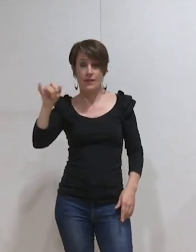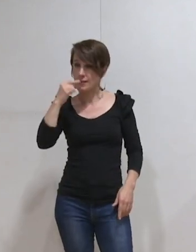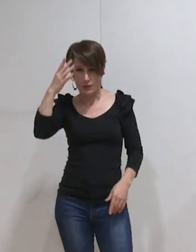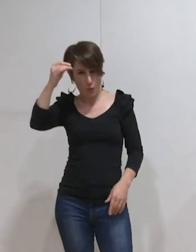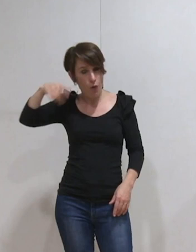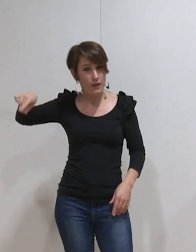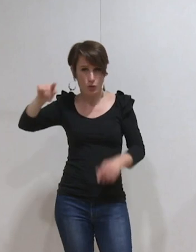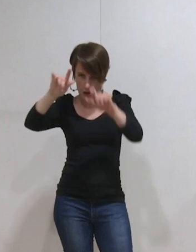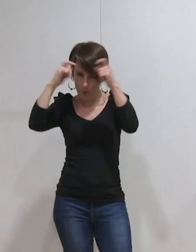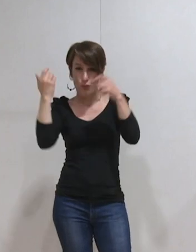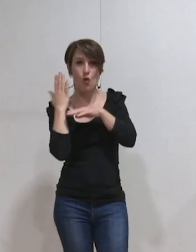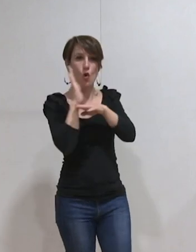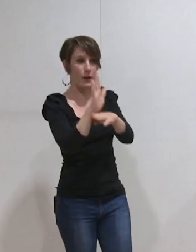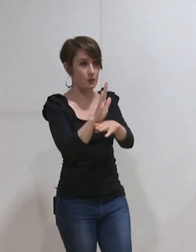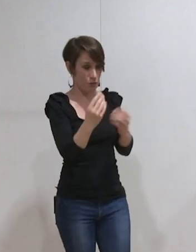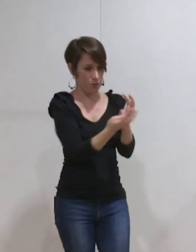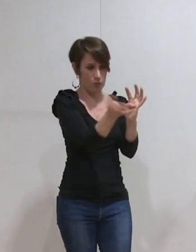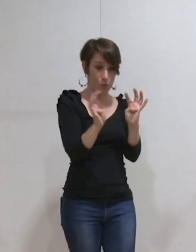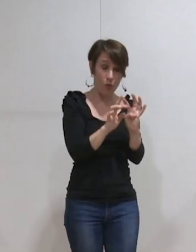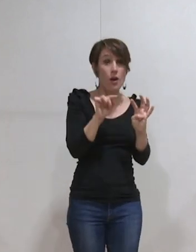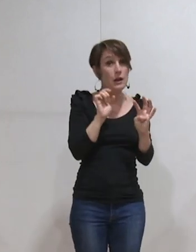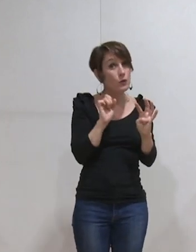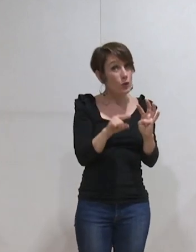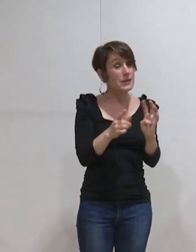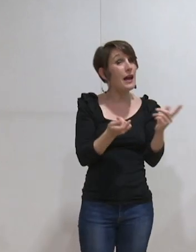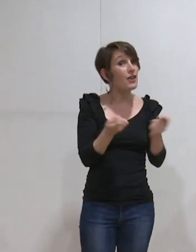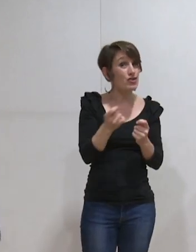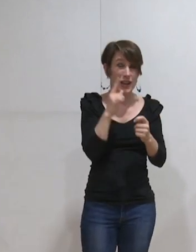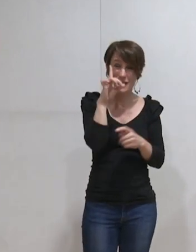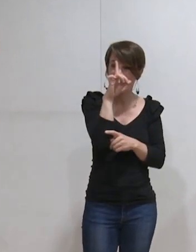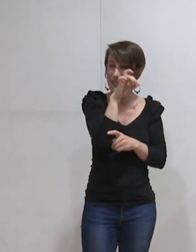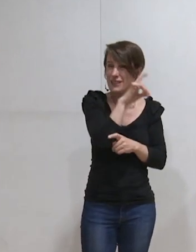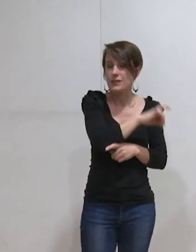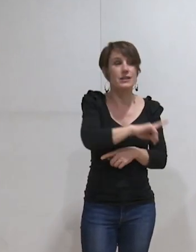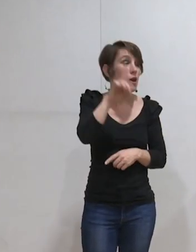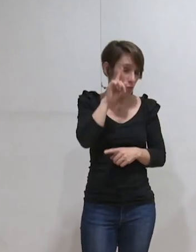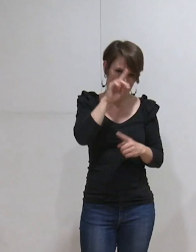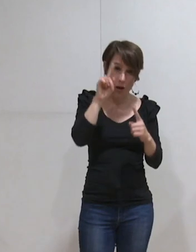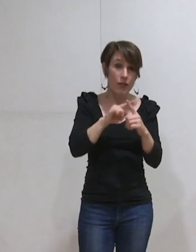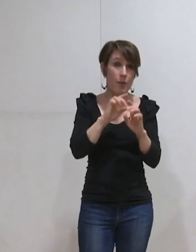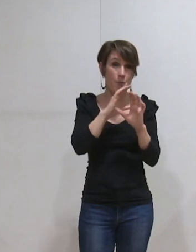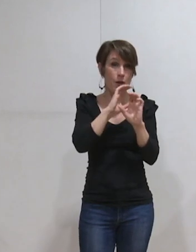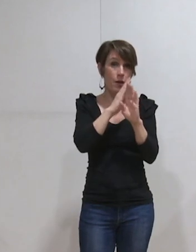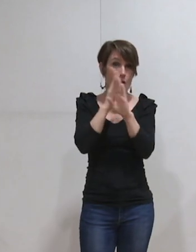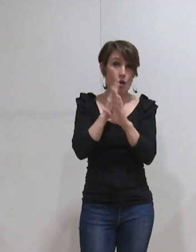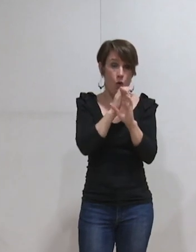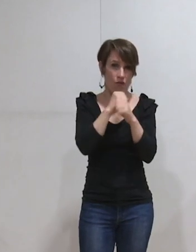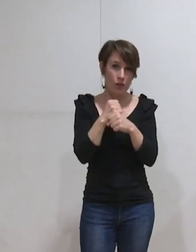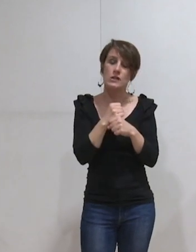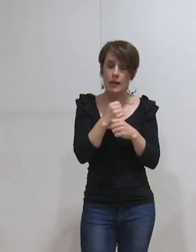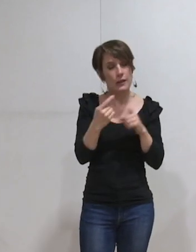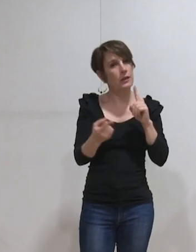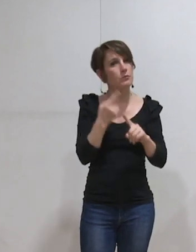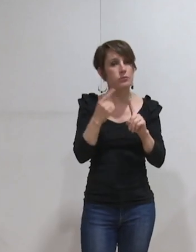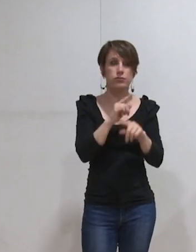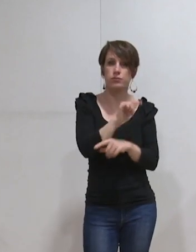donc tout ça est difficile à gérer parce que les notions de confidentialité effectivement s'imposent dans ce cas-là et la